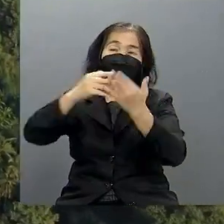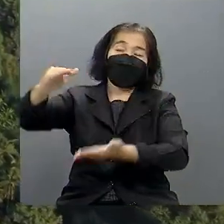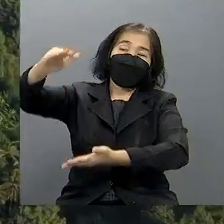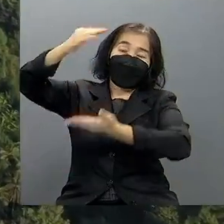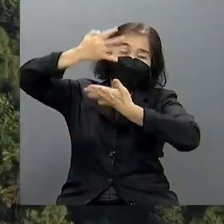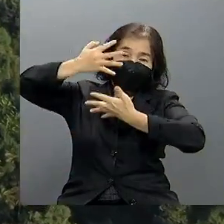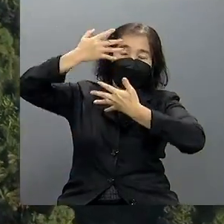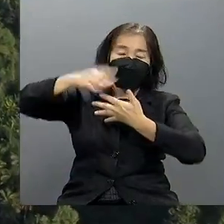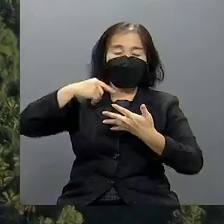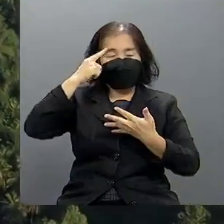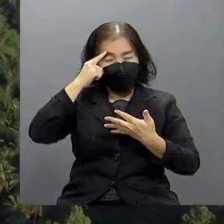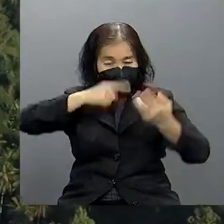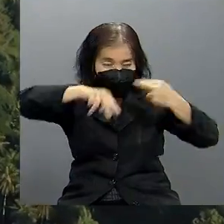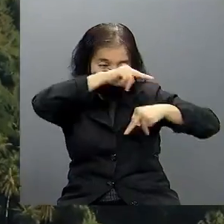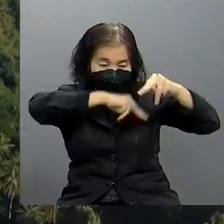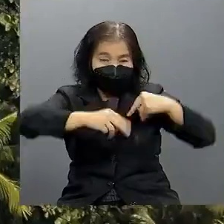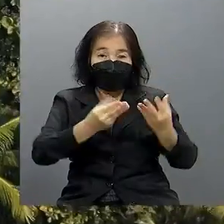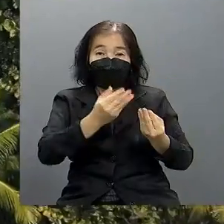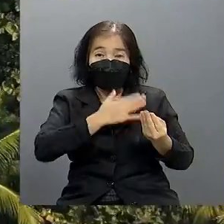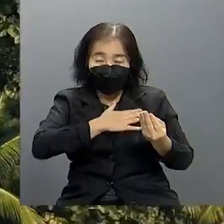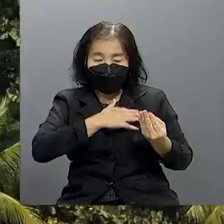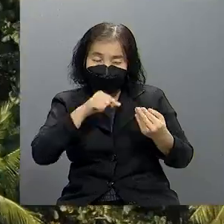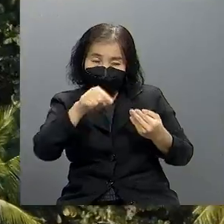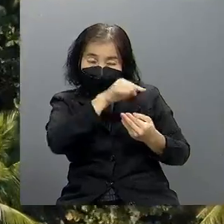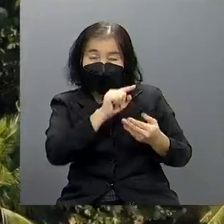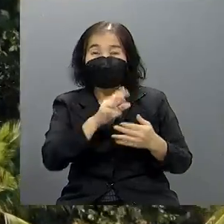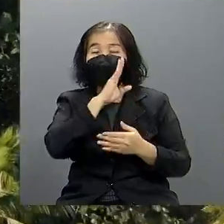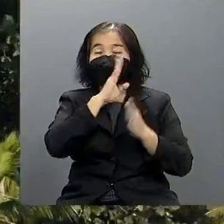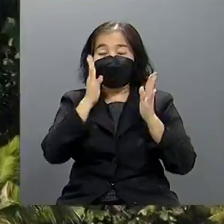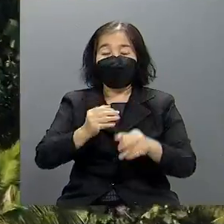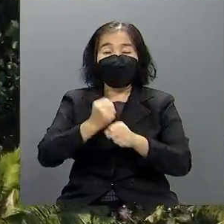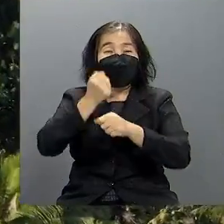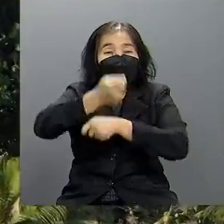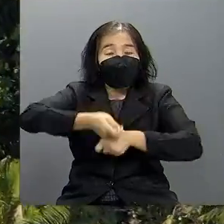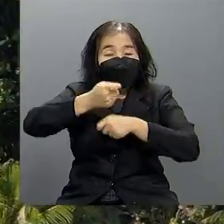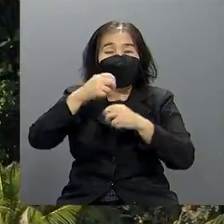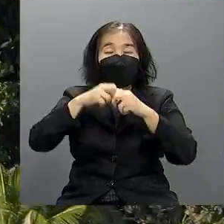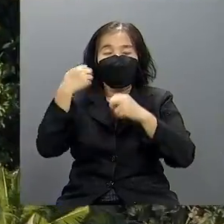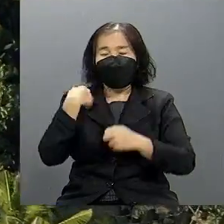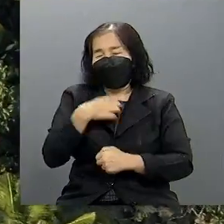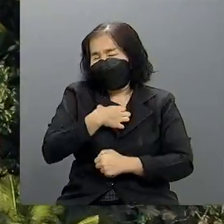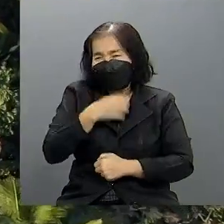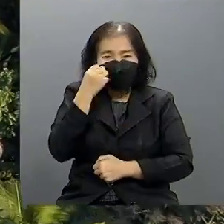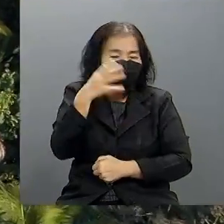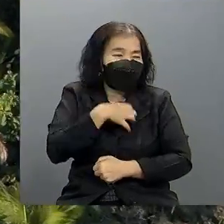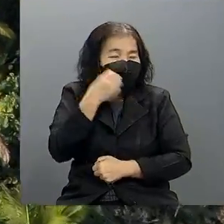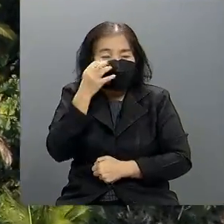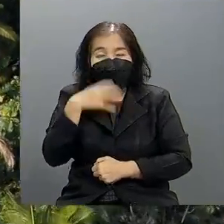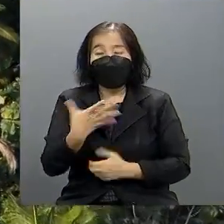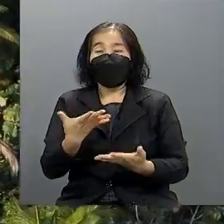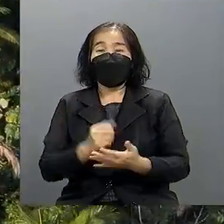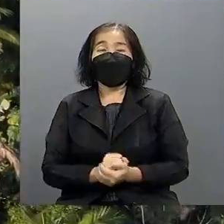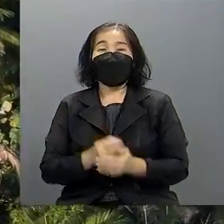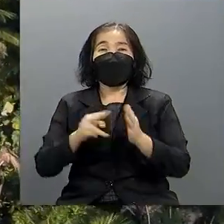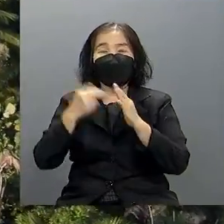พื้นที่แล้วก็สำรวจหาเกษตรกรที่มีอยากกลับบ้านหรืออยากกลับมาพัฒนาท้องถิ่นตัวเองเนี่ยก็จะมีเกษ